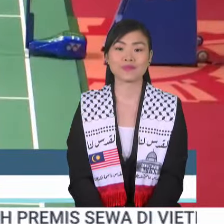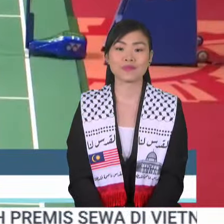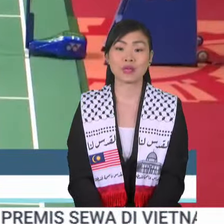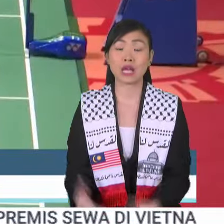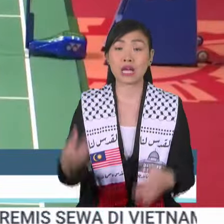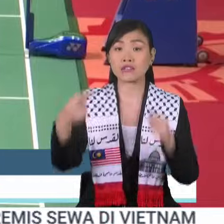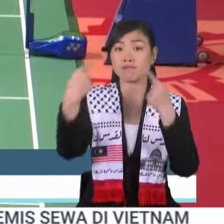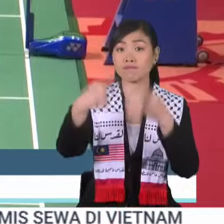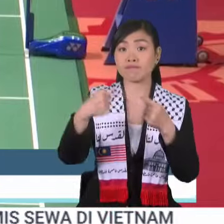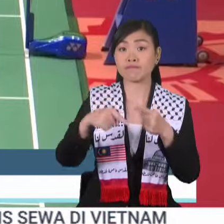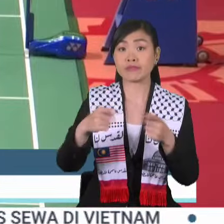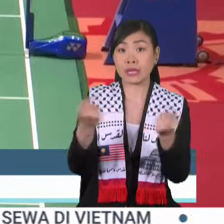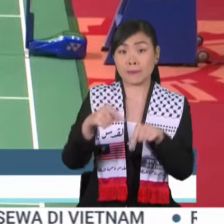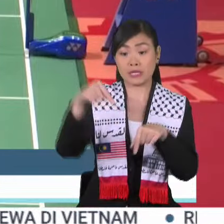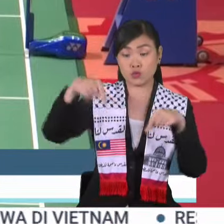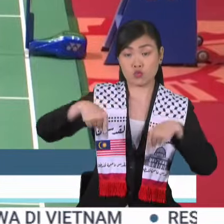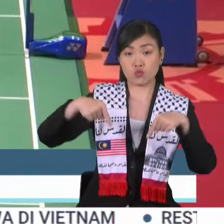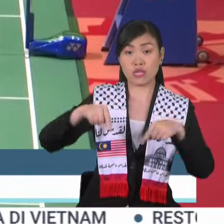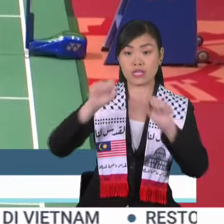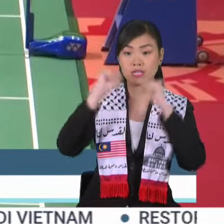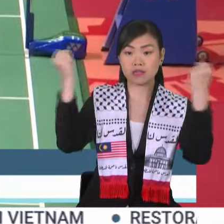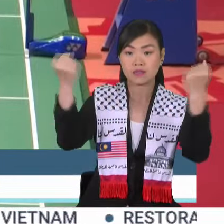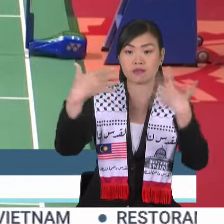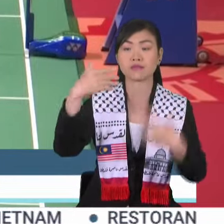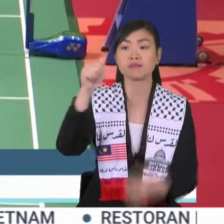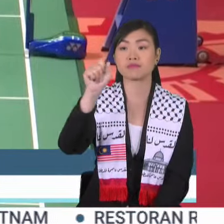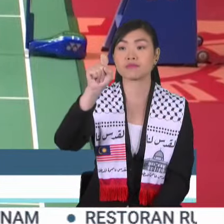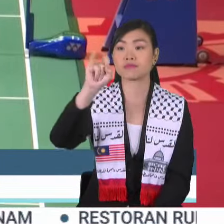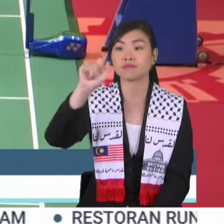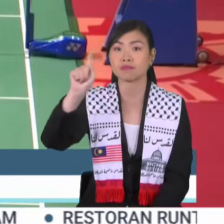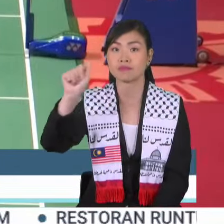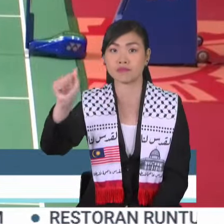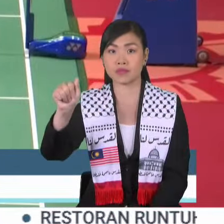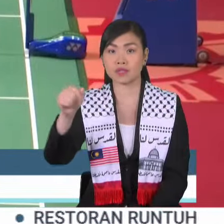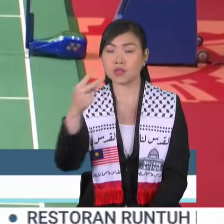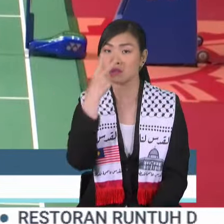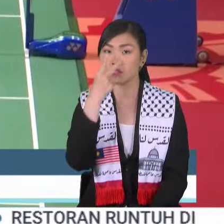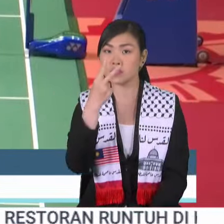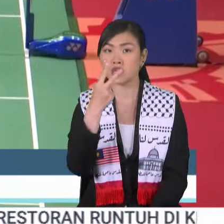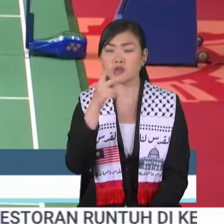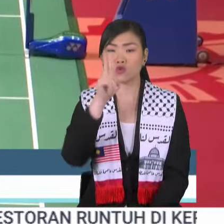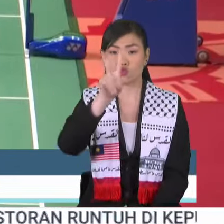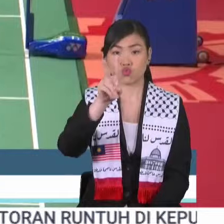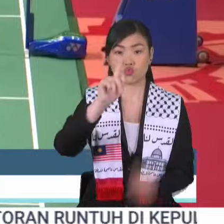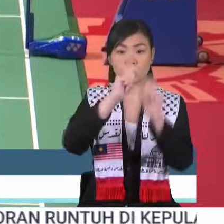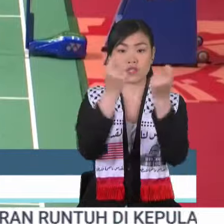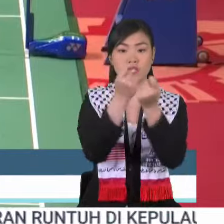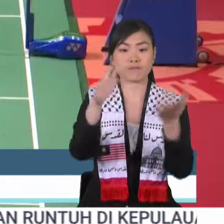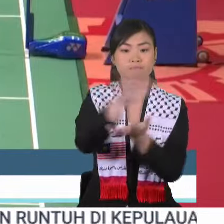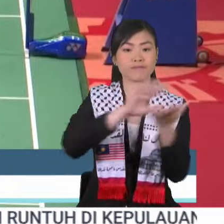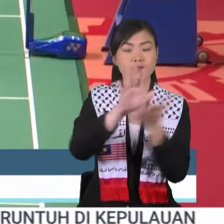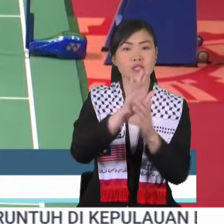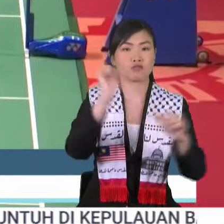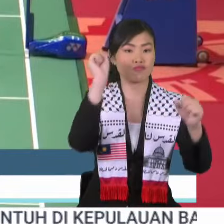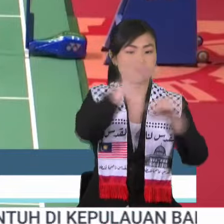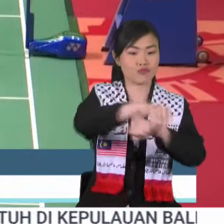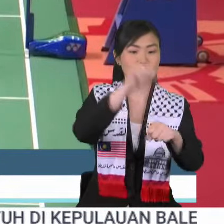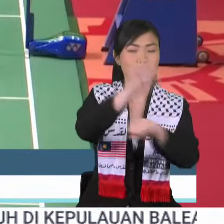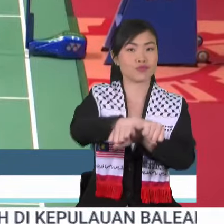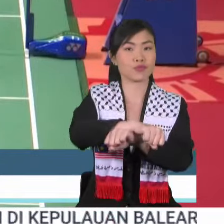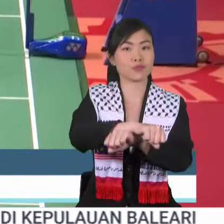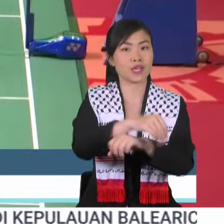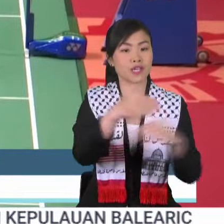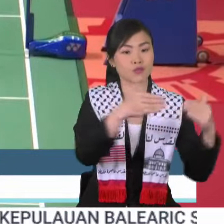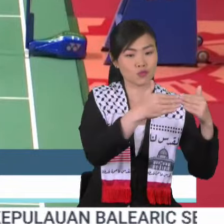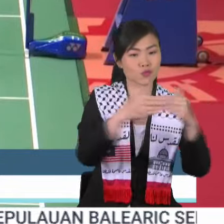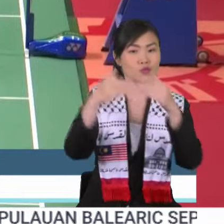Dalam suku akhir yang berlangsung hari ini di Axiata Arena, menyaksikan dua beregu campuran negara berjaya menempah slot separuh